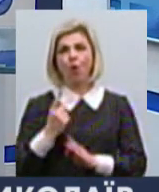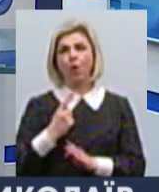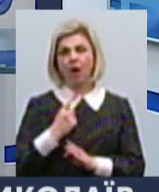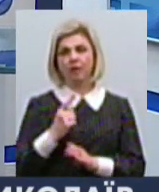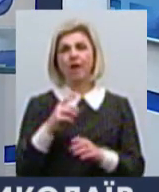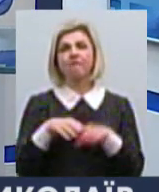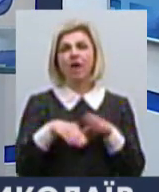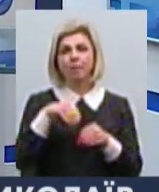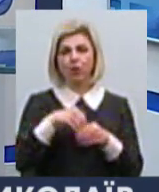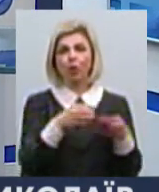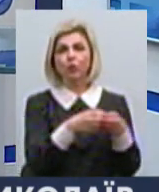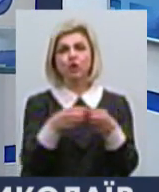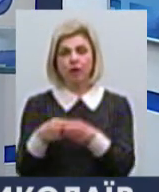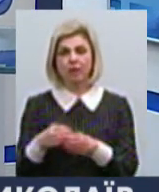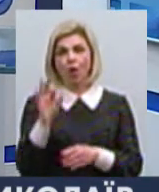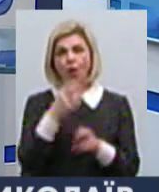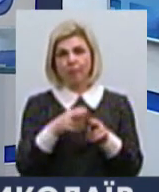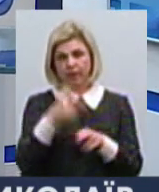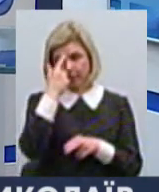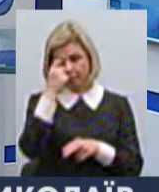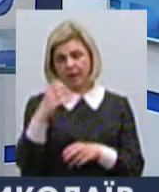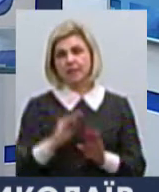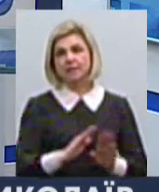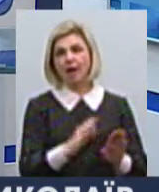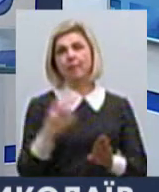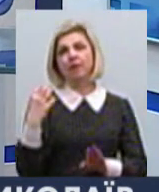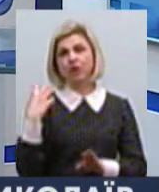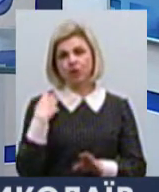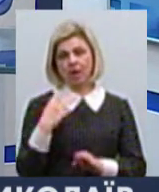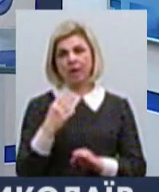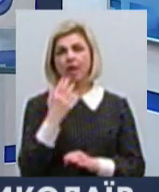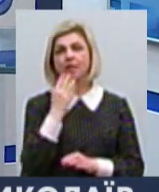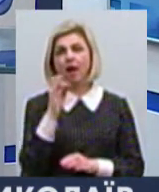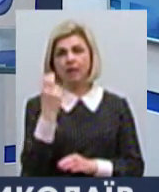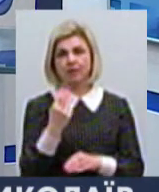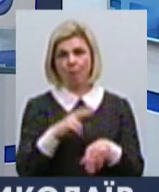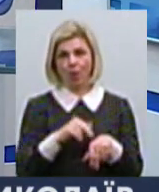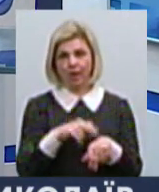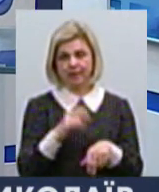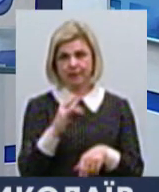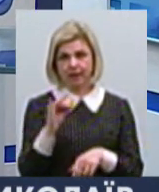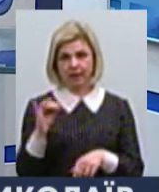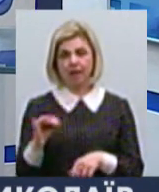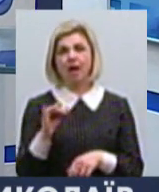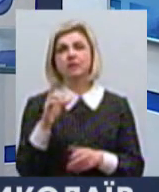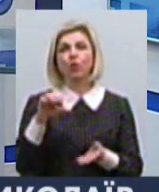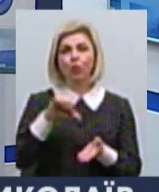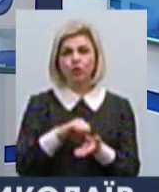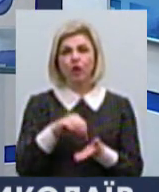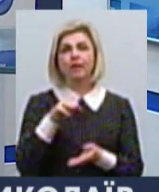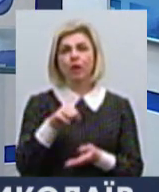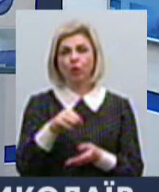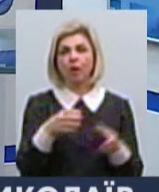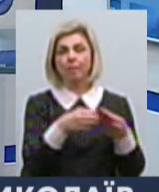виборчі дільниці. Про це повідомив заступник голови Нацполіції Олександр Фацевич під час відеоселекторної наради за участі представників територіальних